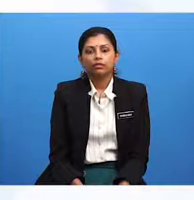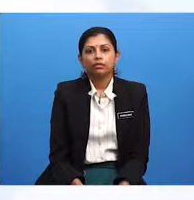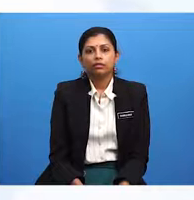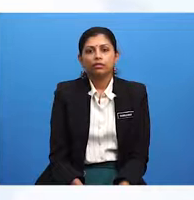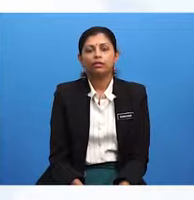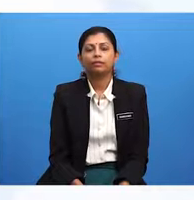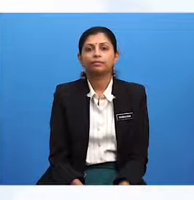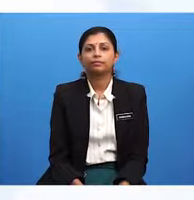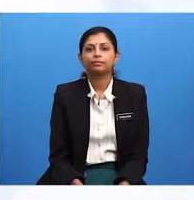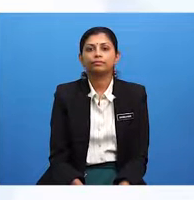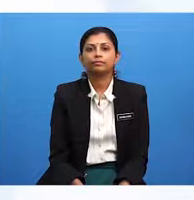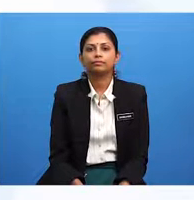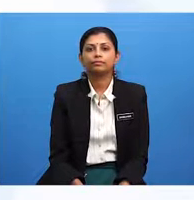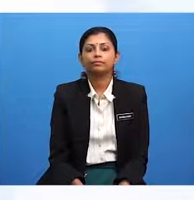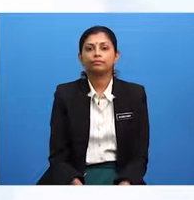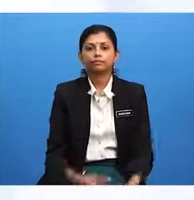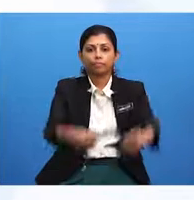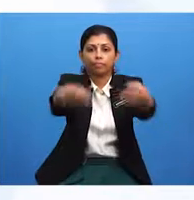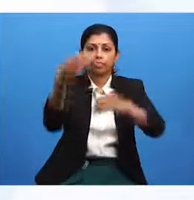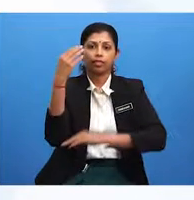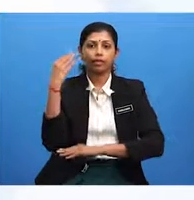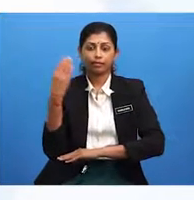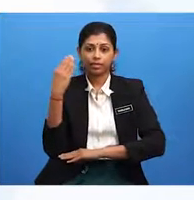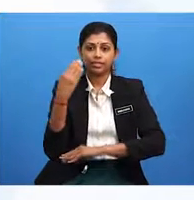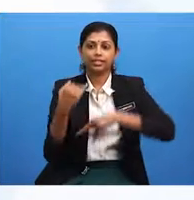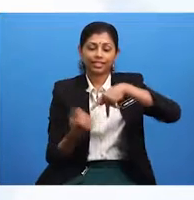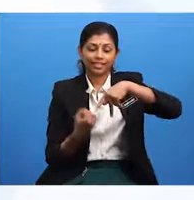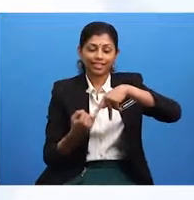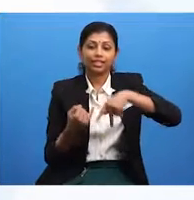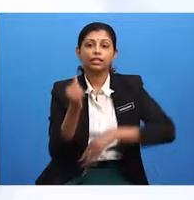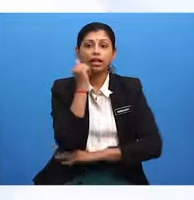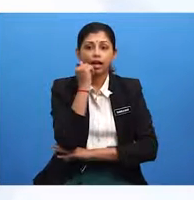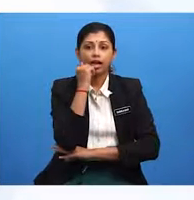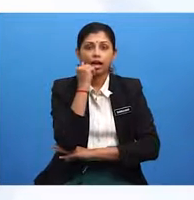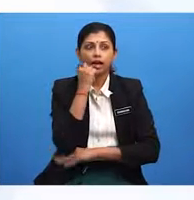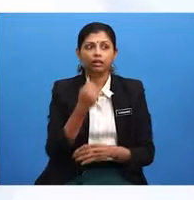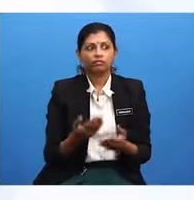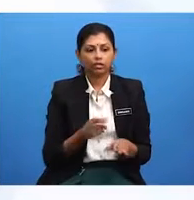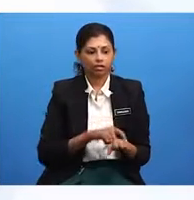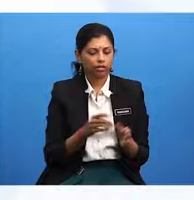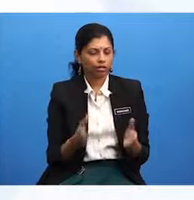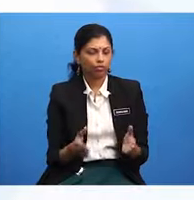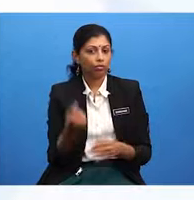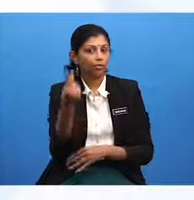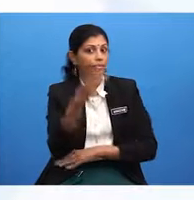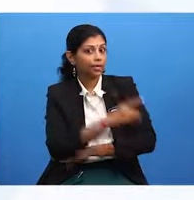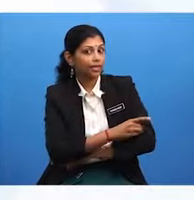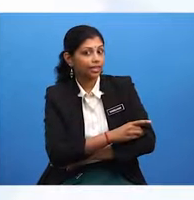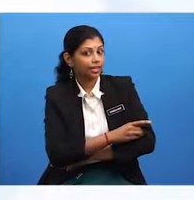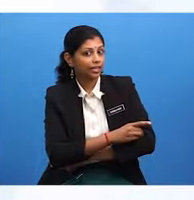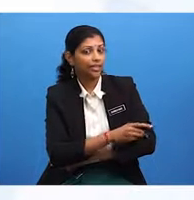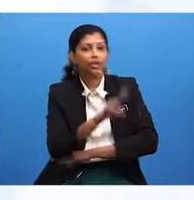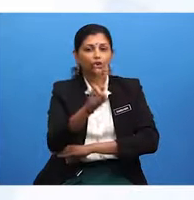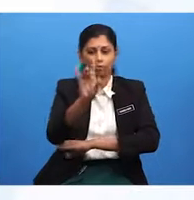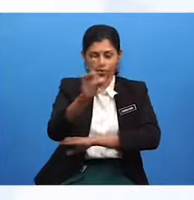Secara umumnya, kita haid berlaku dalam tempoh berapa hari?